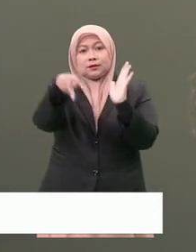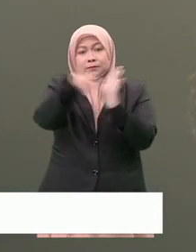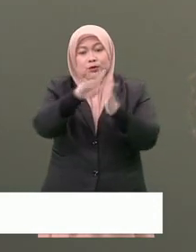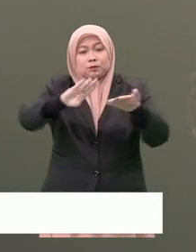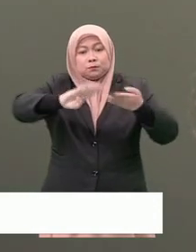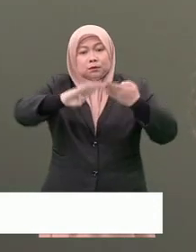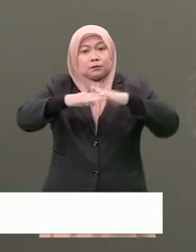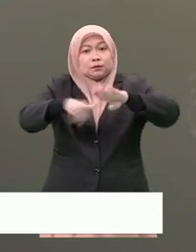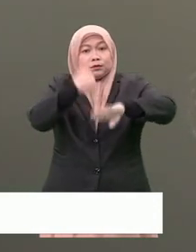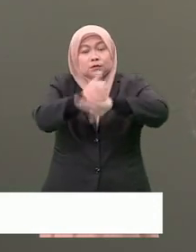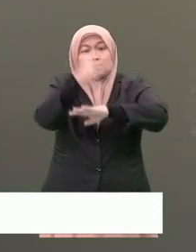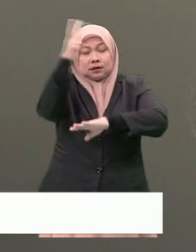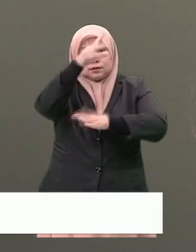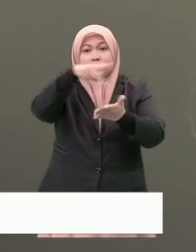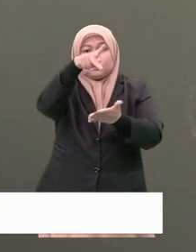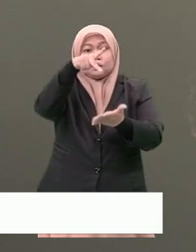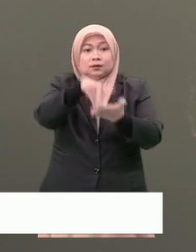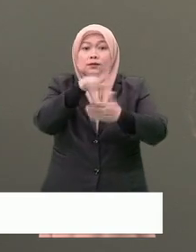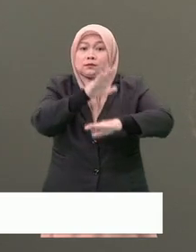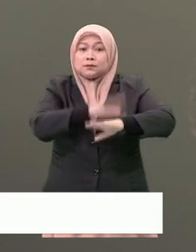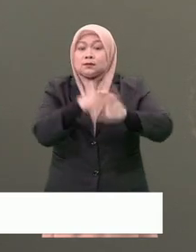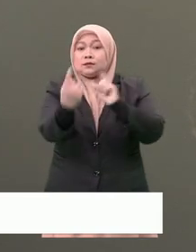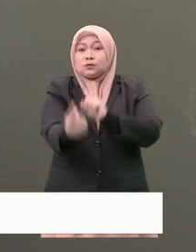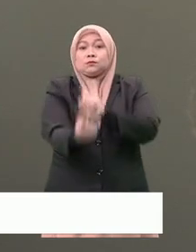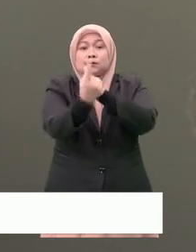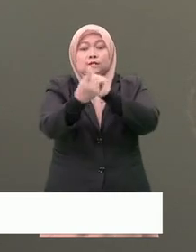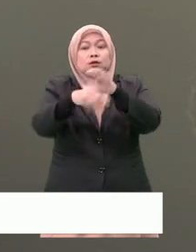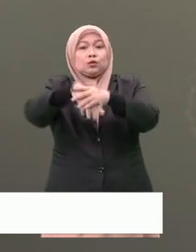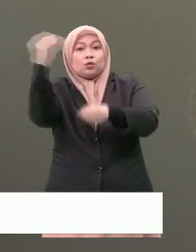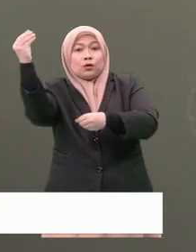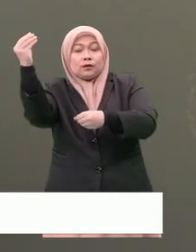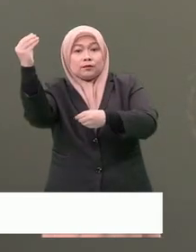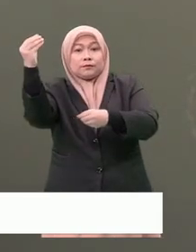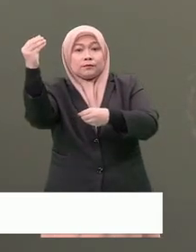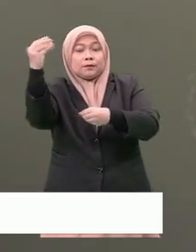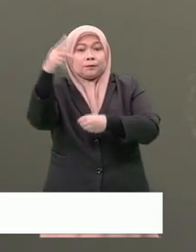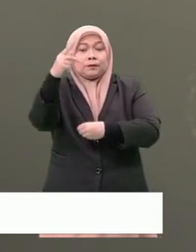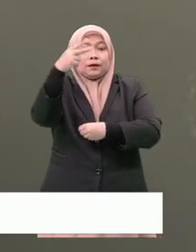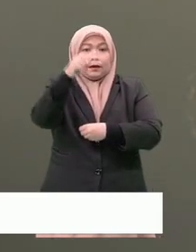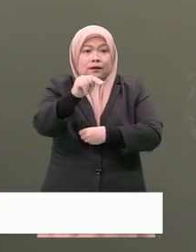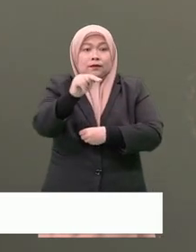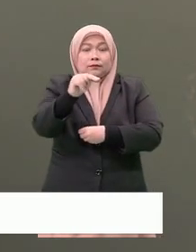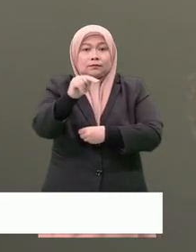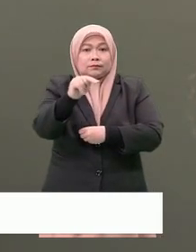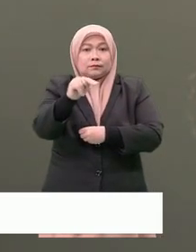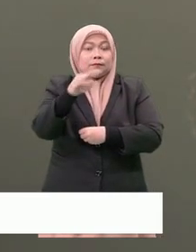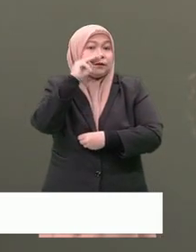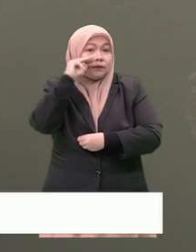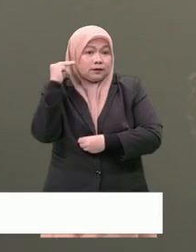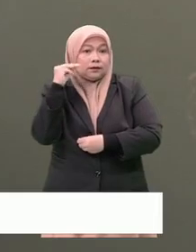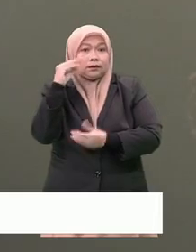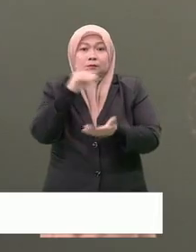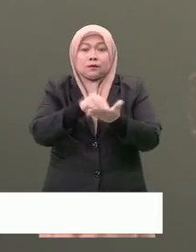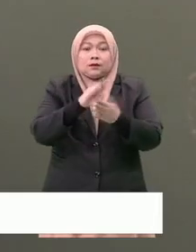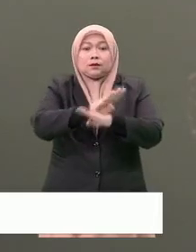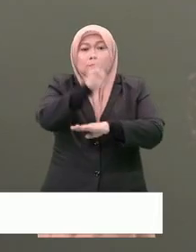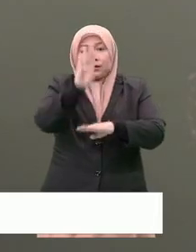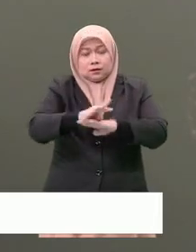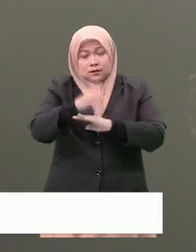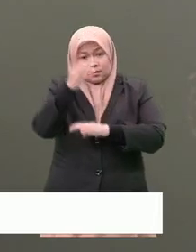membentuk kerajaan pusat. Beliau berkata demikian ketika ditemui di luar kediaman Pengerusi Perikatan Nasional PN Tan Sri Muhyiddin Yassin di Bukit Damansara.